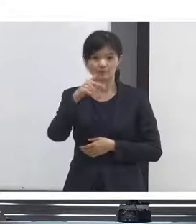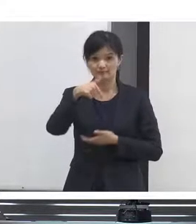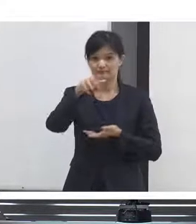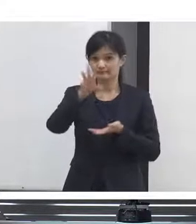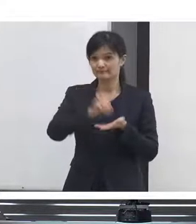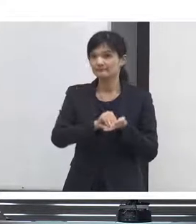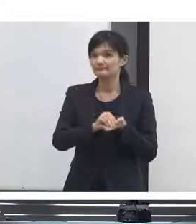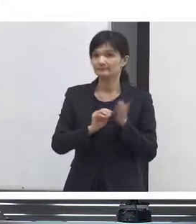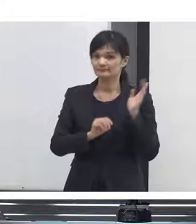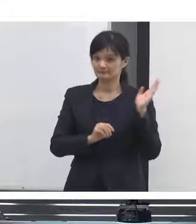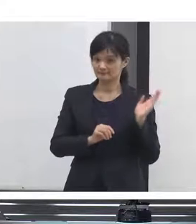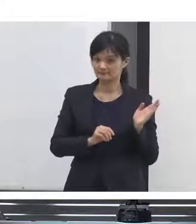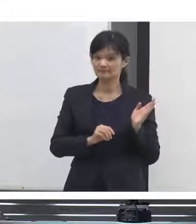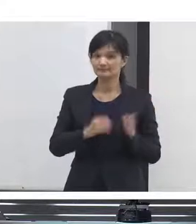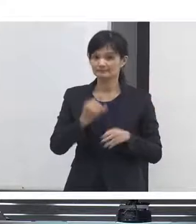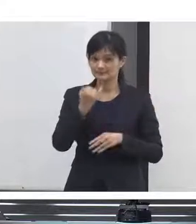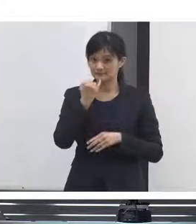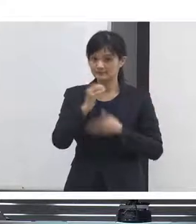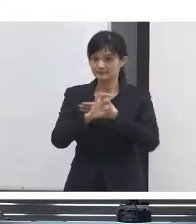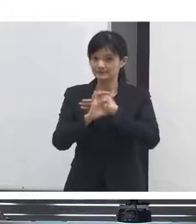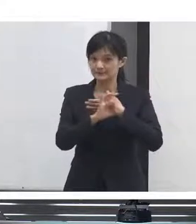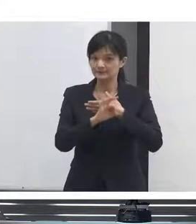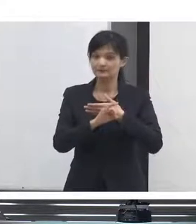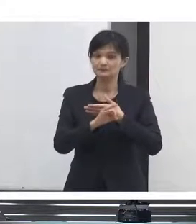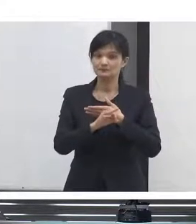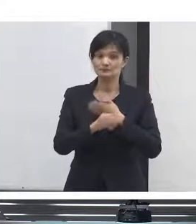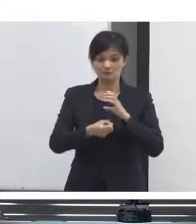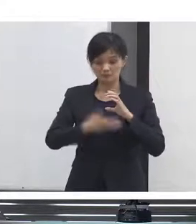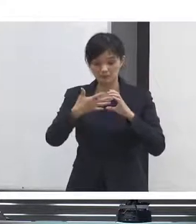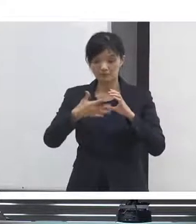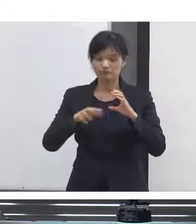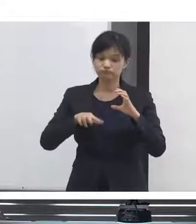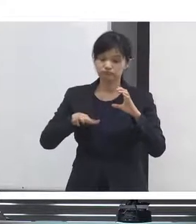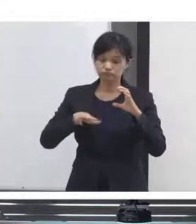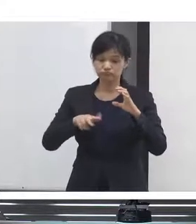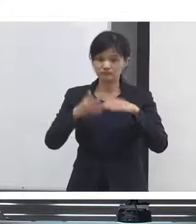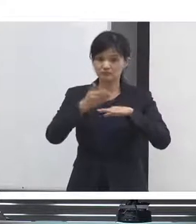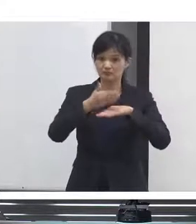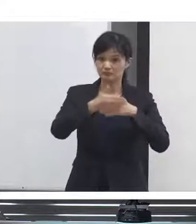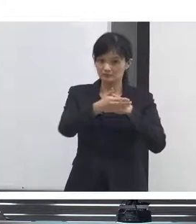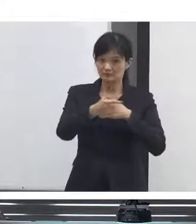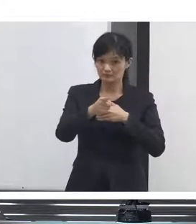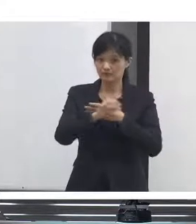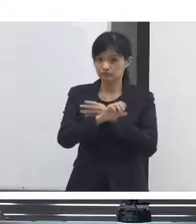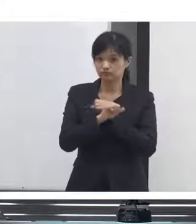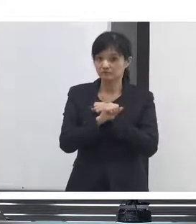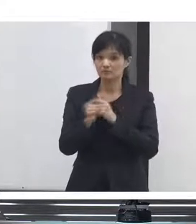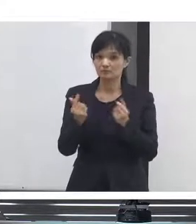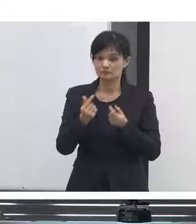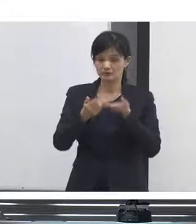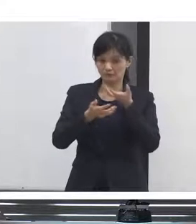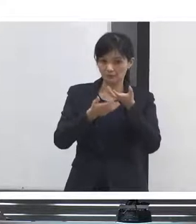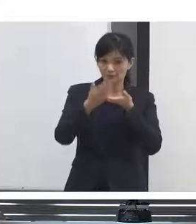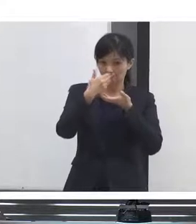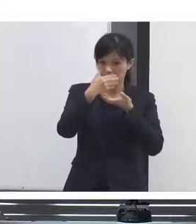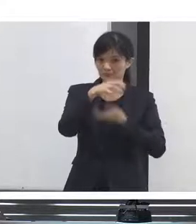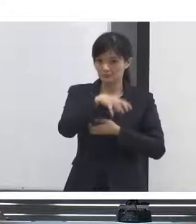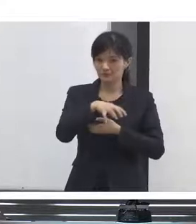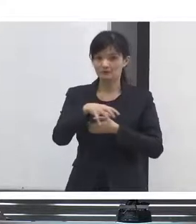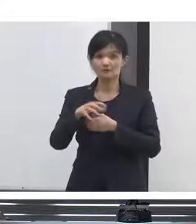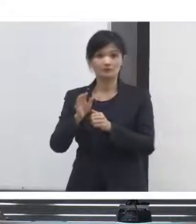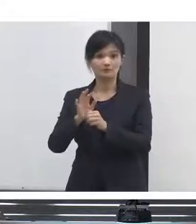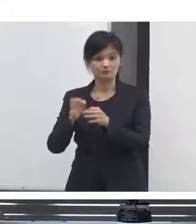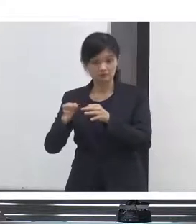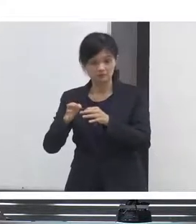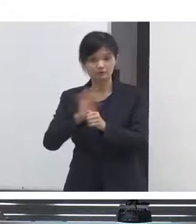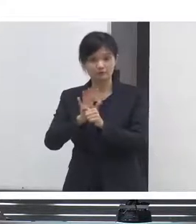个 Grow Extension 的话呢，使用过程里面可能要注意，就是说我把餐厅跟那个餐厅跟商店的服务已经暂时的关